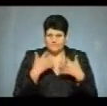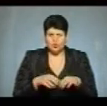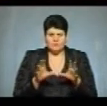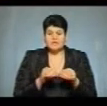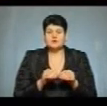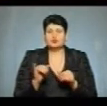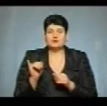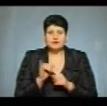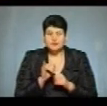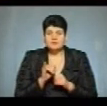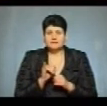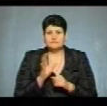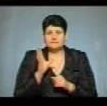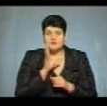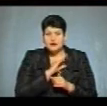вдалося уникнути